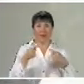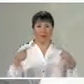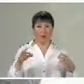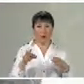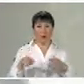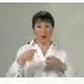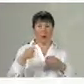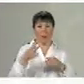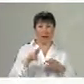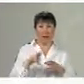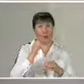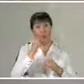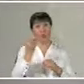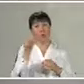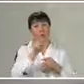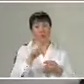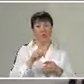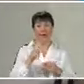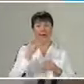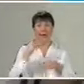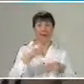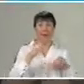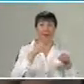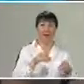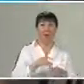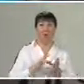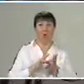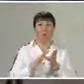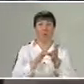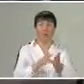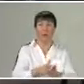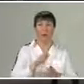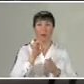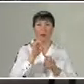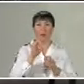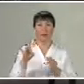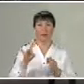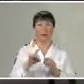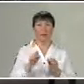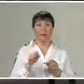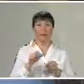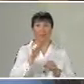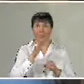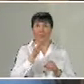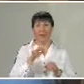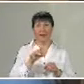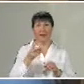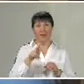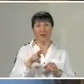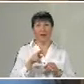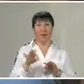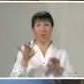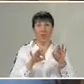услуг бабушкина час до озеленителей с курса вводов и даже блогеров за время действия проекта в краснодаре второе дыхание в